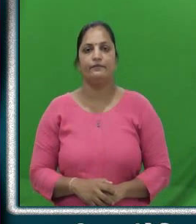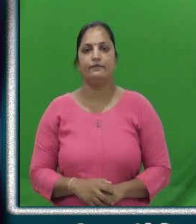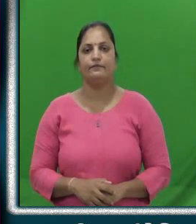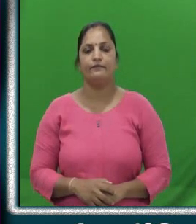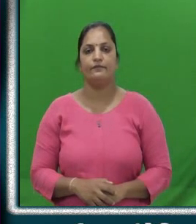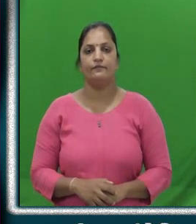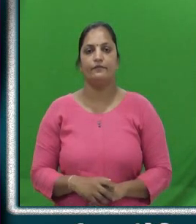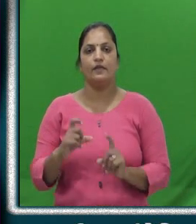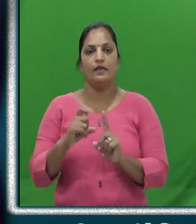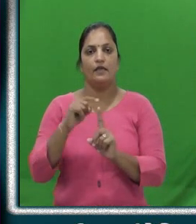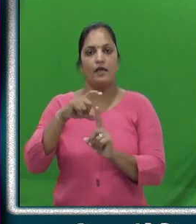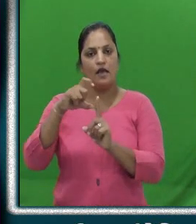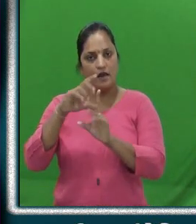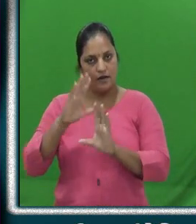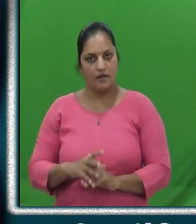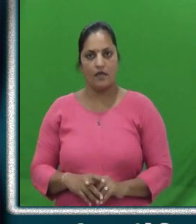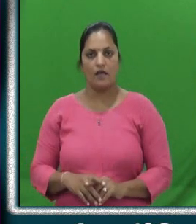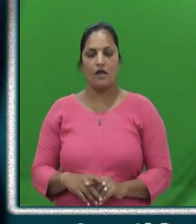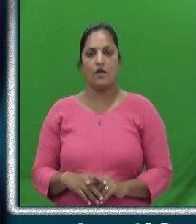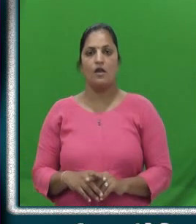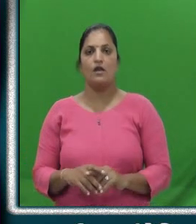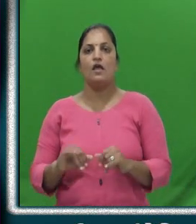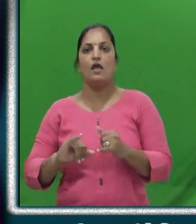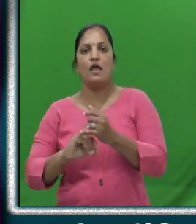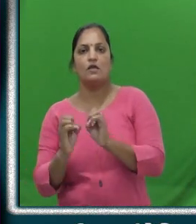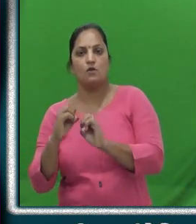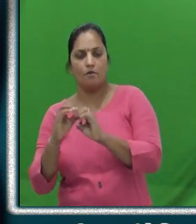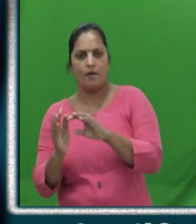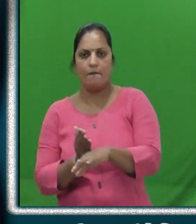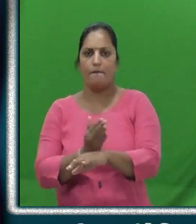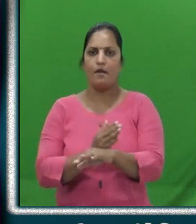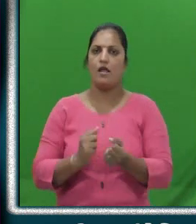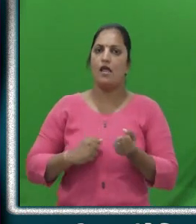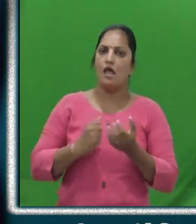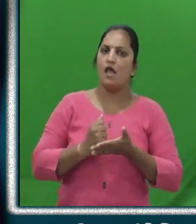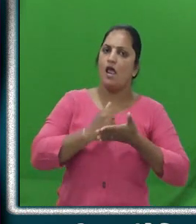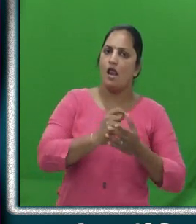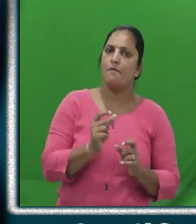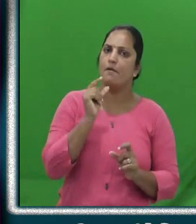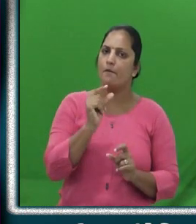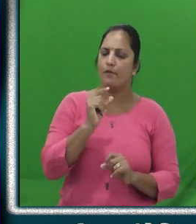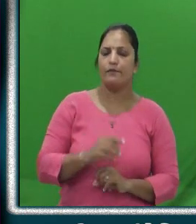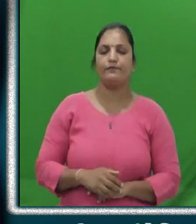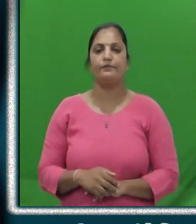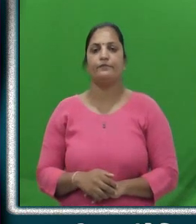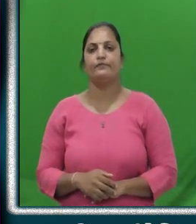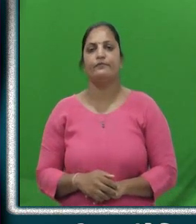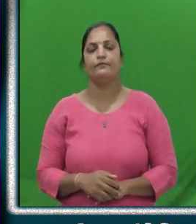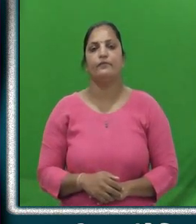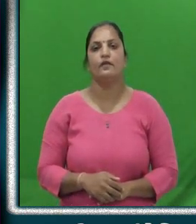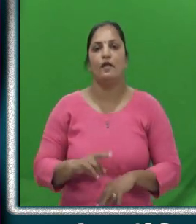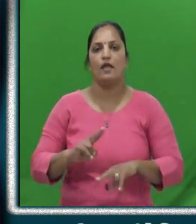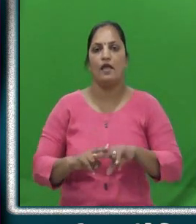ડીડ આપેલું ત્યારે ડીડ સબ્જેક્ટના પહેલા હોય સહાયક ક્રિયાપદ તરીકે ડીડ હોય ત્યારે એ ડીડ